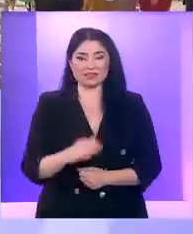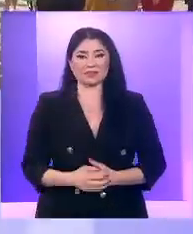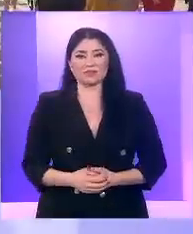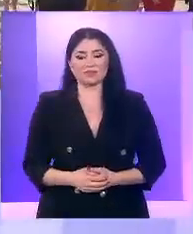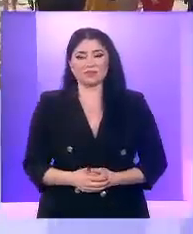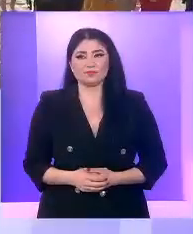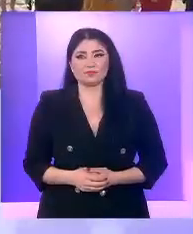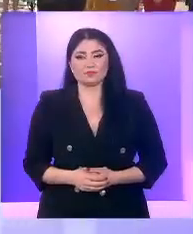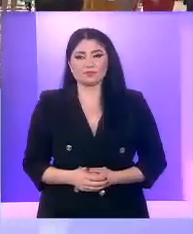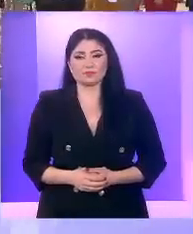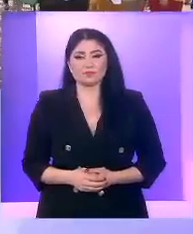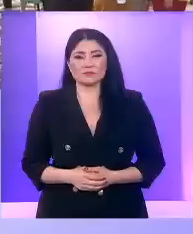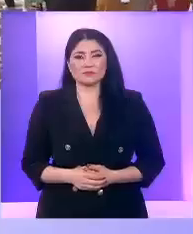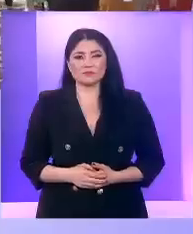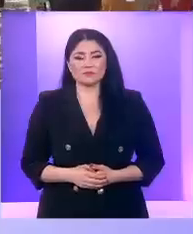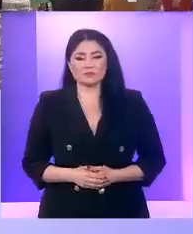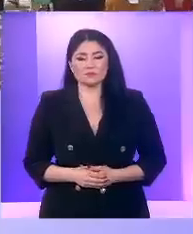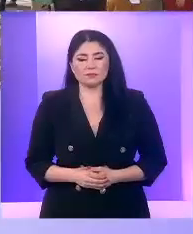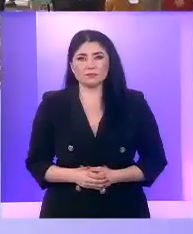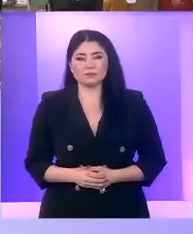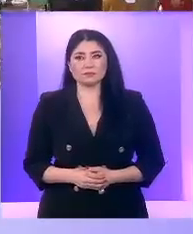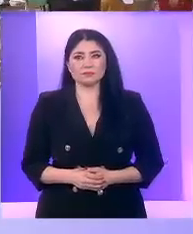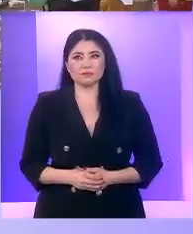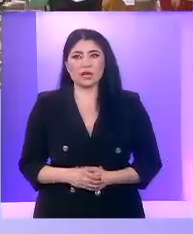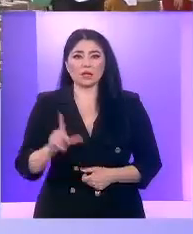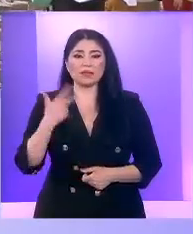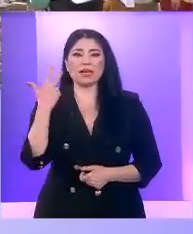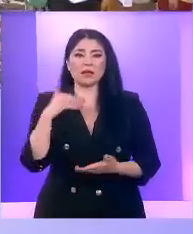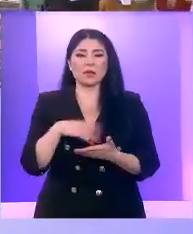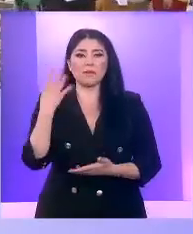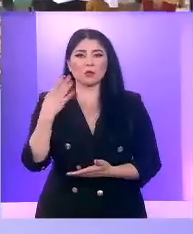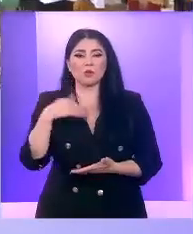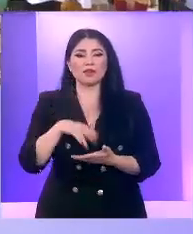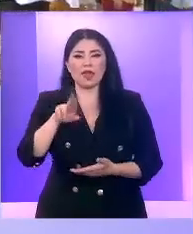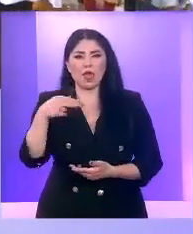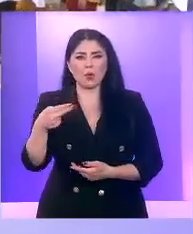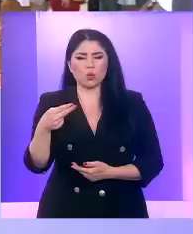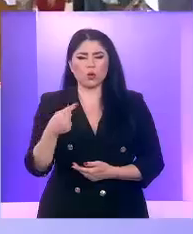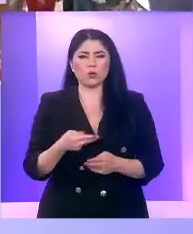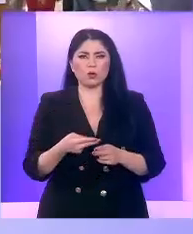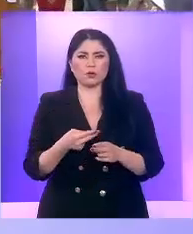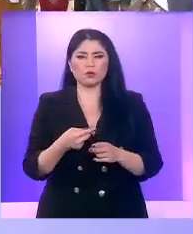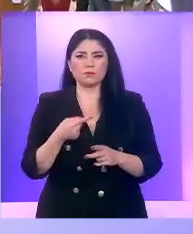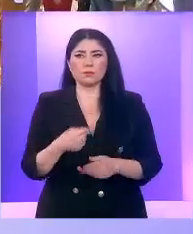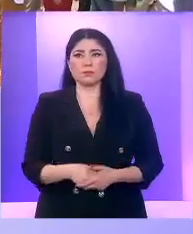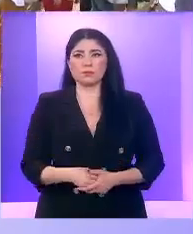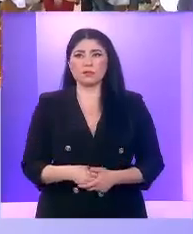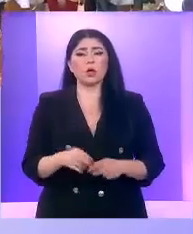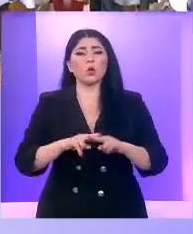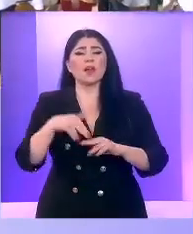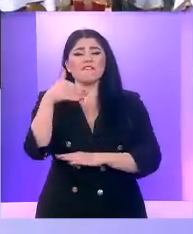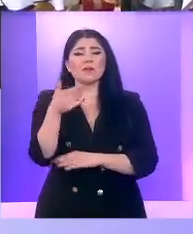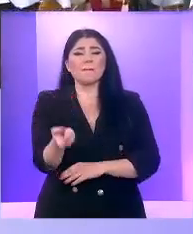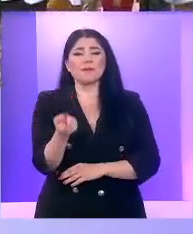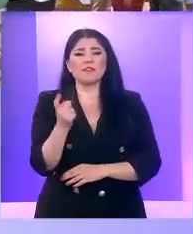a pășit în viață, de la 3.000-4.000 de euro în sus. Hai să ne uităm așa, pe un stat de plată, chiar și la firmele private,